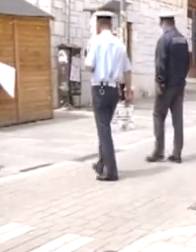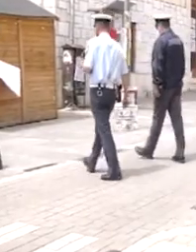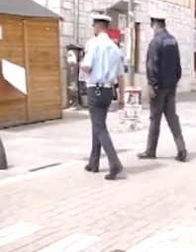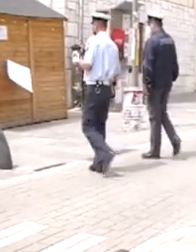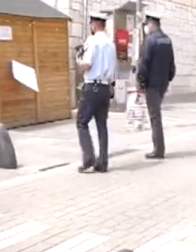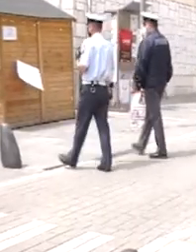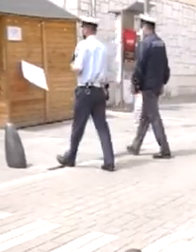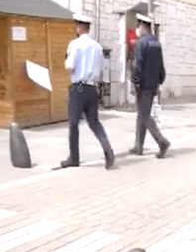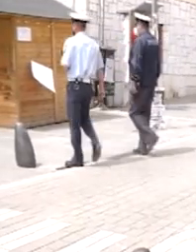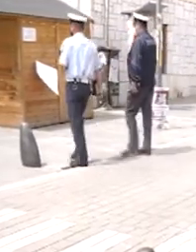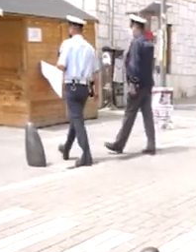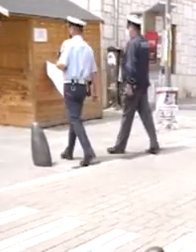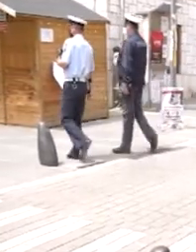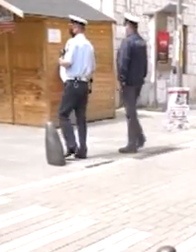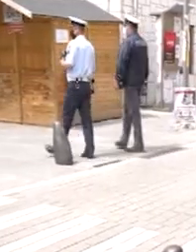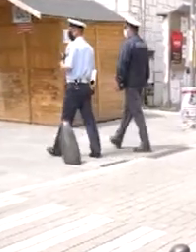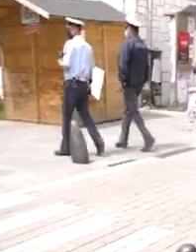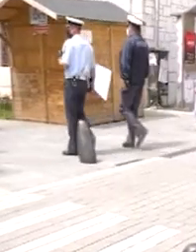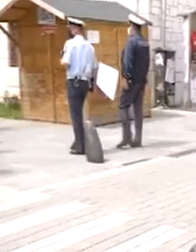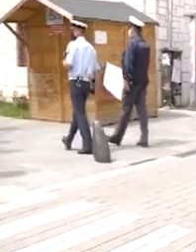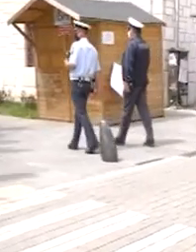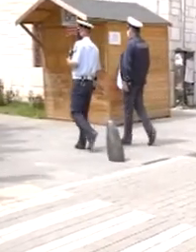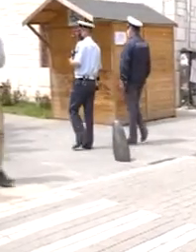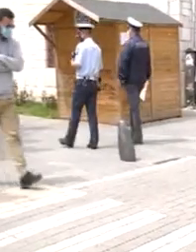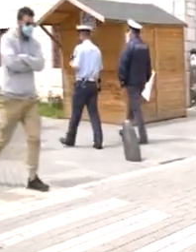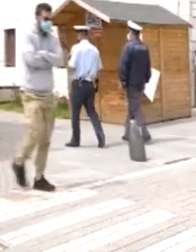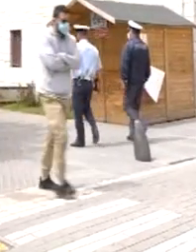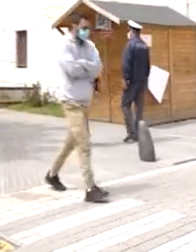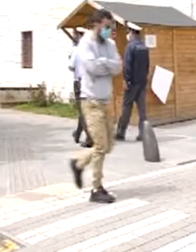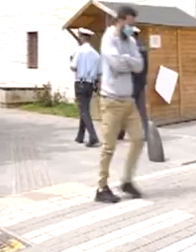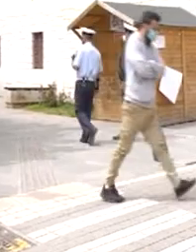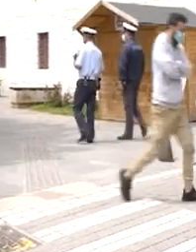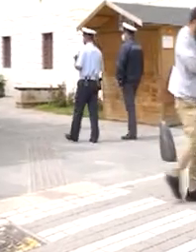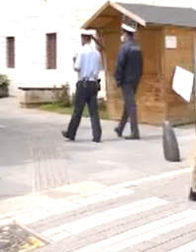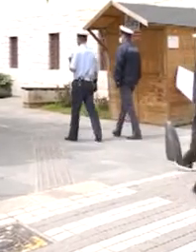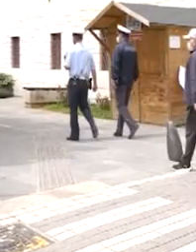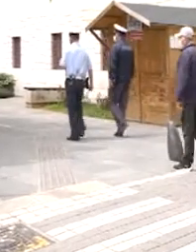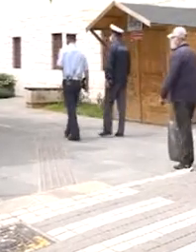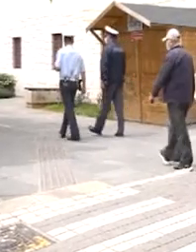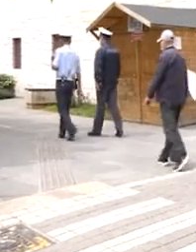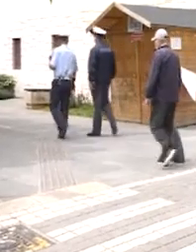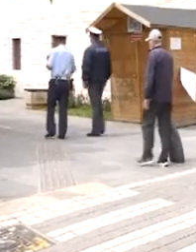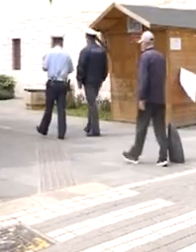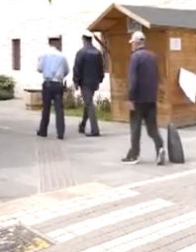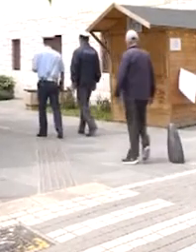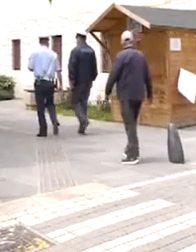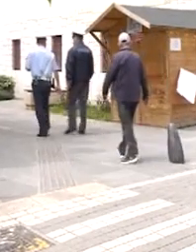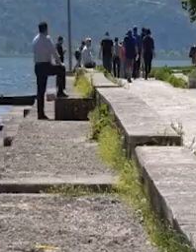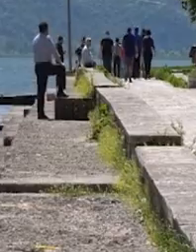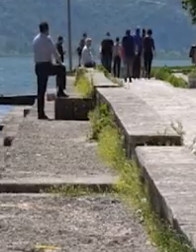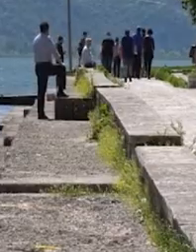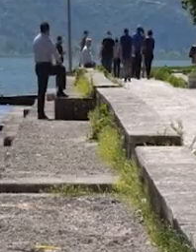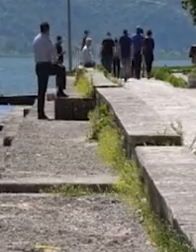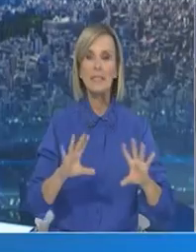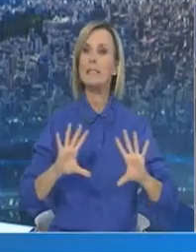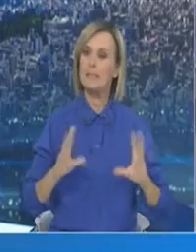κλειστοί κινηματογράφοι, τα Λούνα Πάρκ, οι παιδότοποι αλλά και οι υπηρεσίες μασάζ, ανακοίνωσε από την πλευρά του ο Υφυπουργός Πολιτικής Προστασίας και Διαχείρισης Κρίσεων,